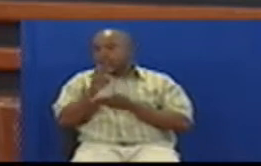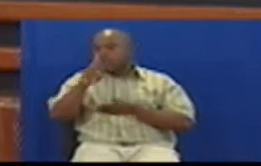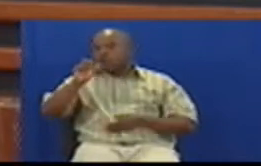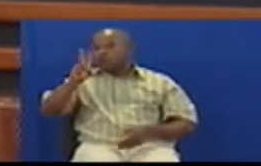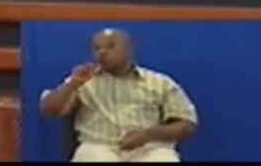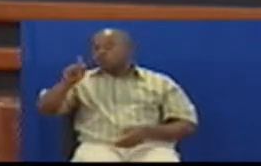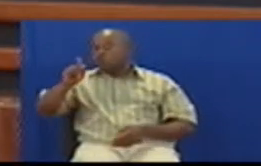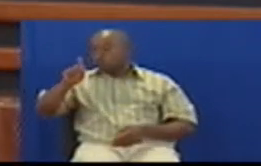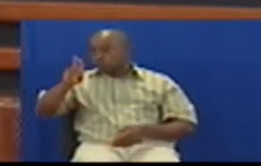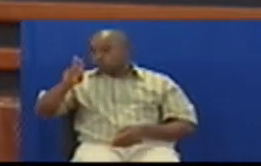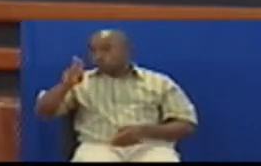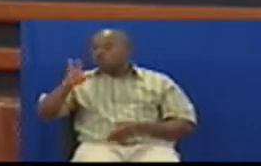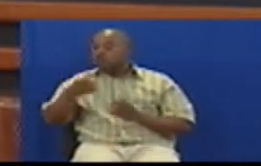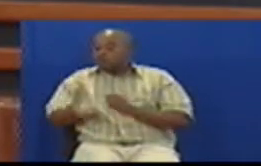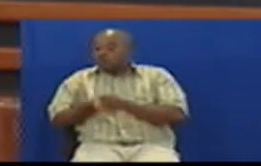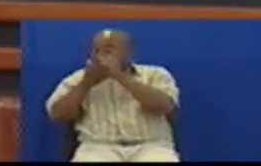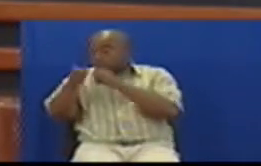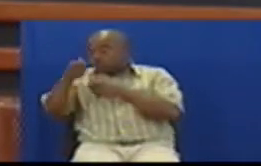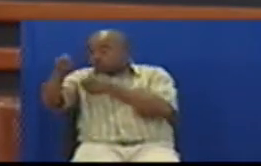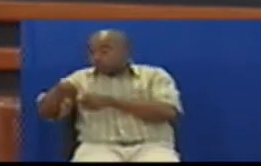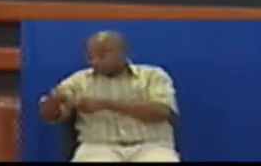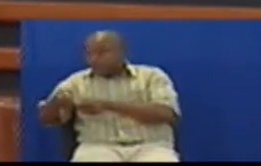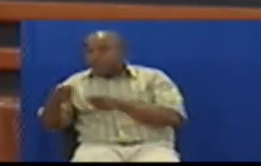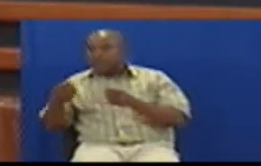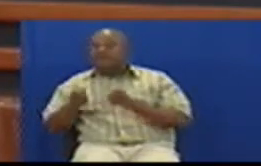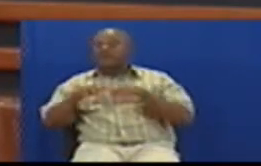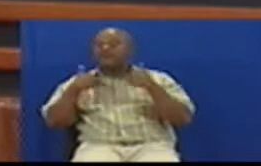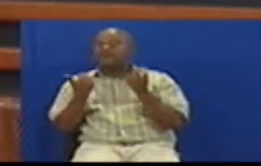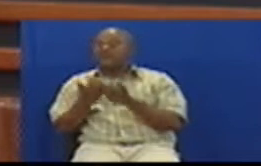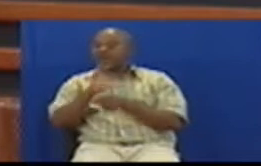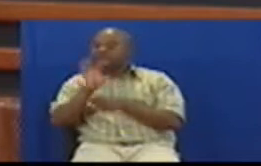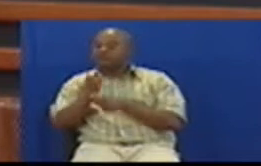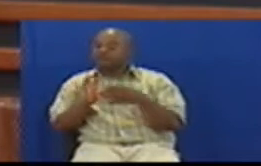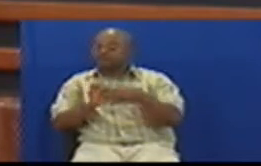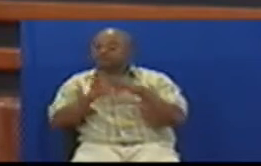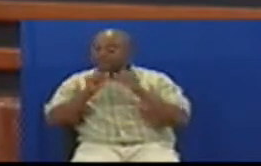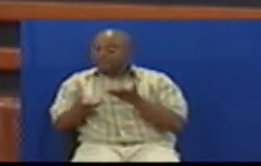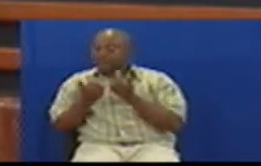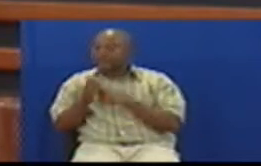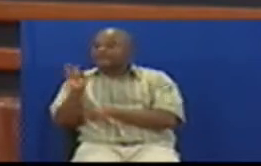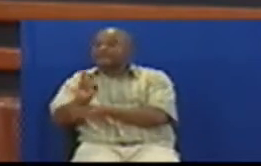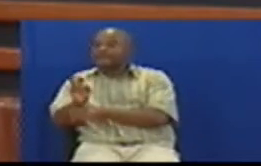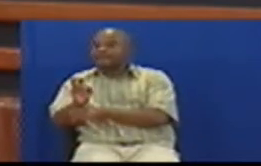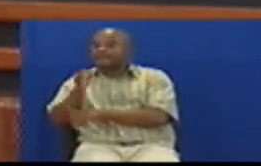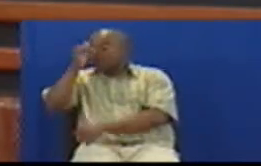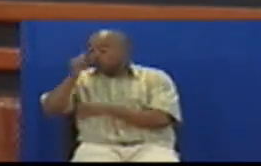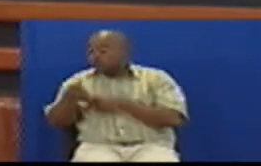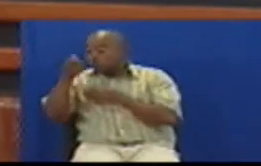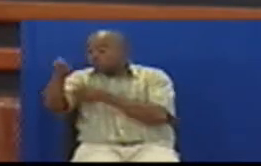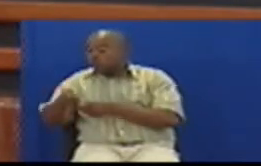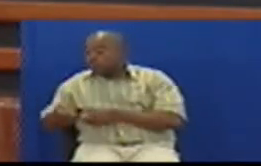mkulima. Lakini vile vile usimamizi wa vyama vya msingi vya washirika ili mwisho wa siku mkulima aweze kupata